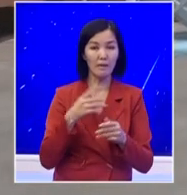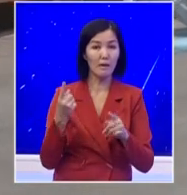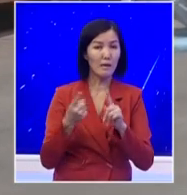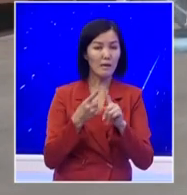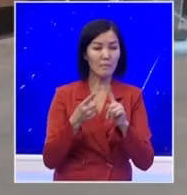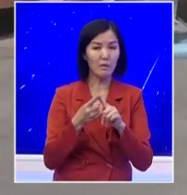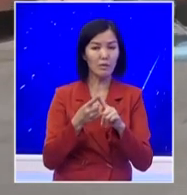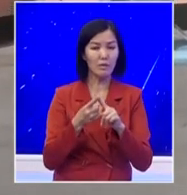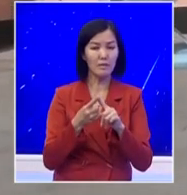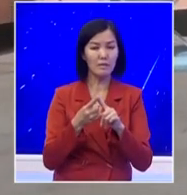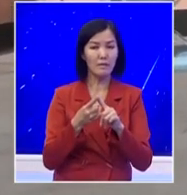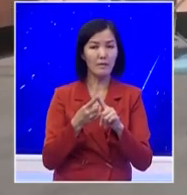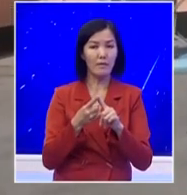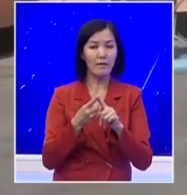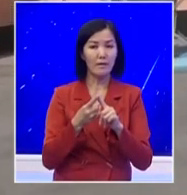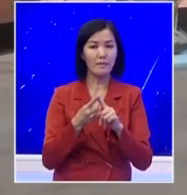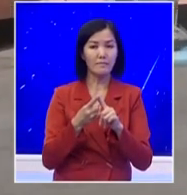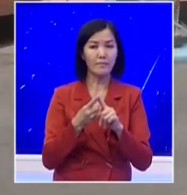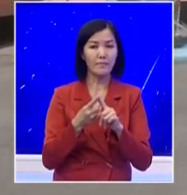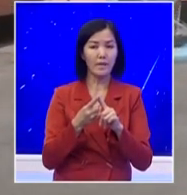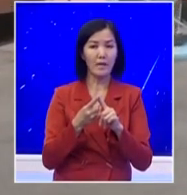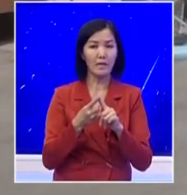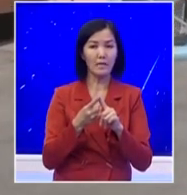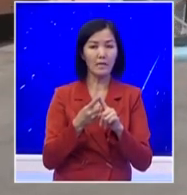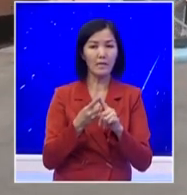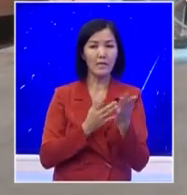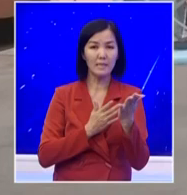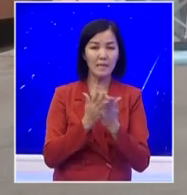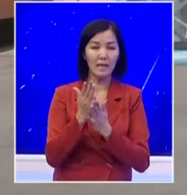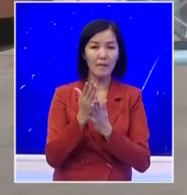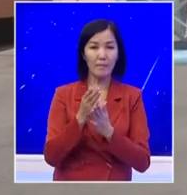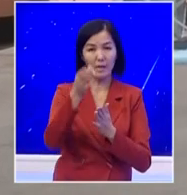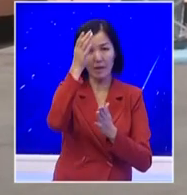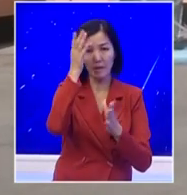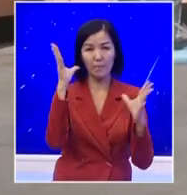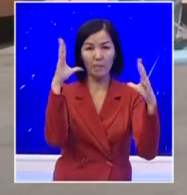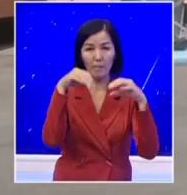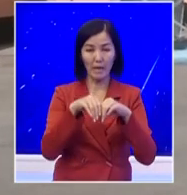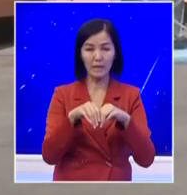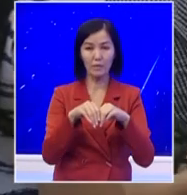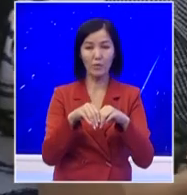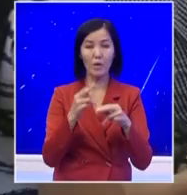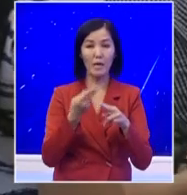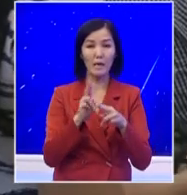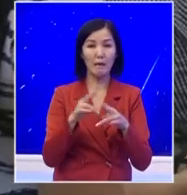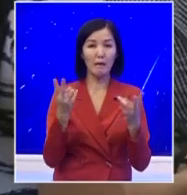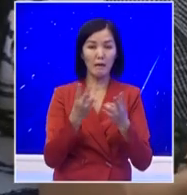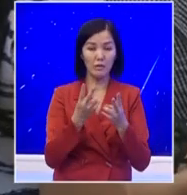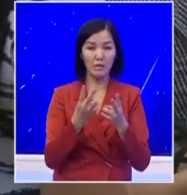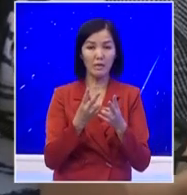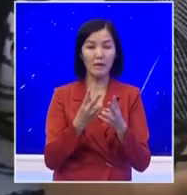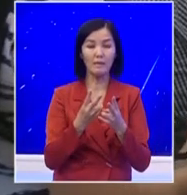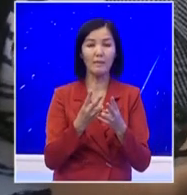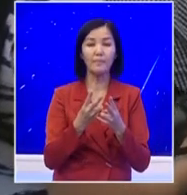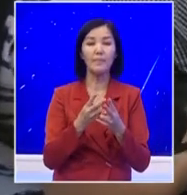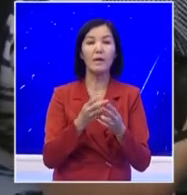біріншіден жаңағы мынау өндіріс пен ғылым ұштасқан кезді. Осы ғой бізге қазір керек, ең көп керегі осы. Сапар соңында